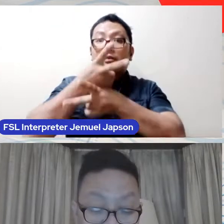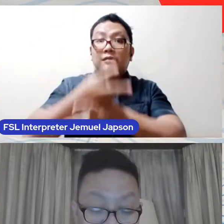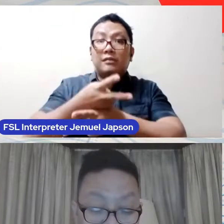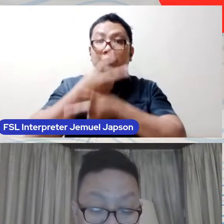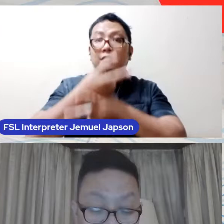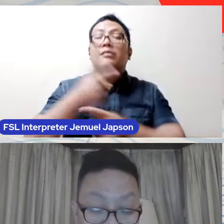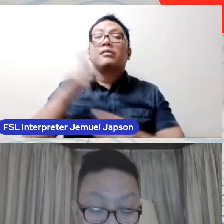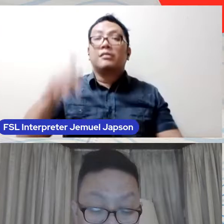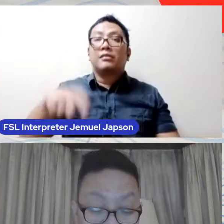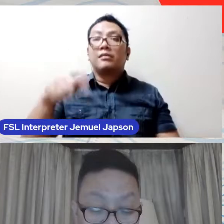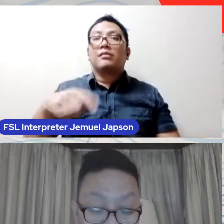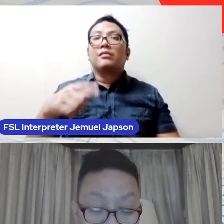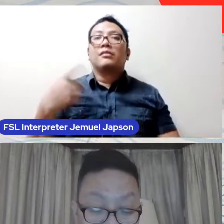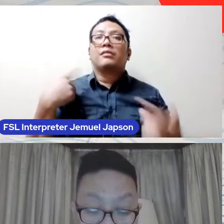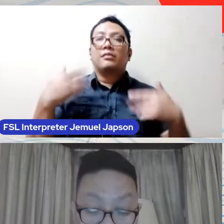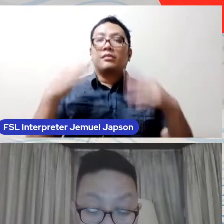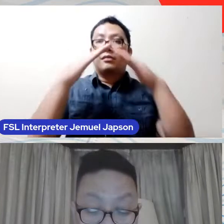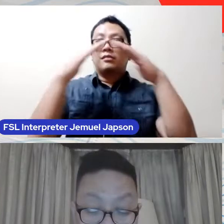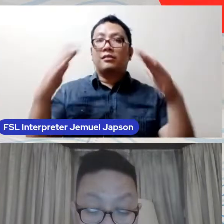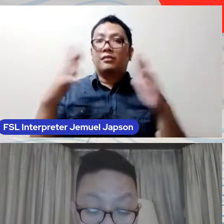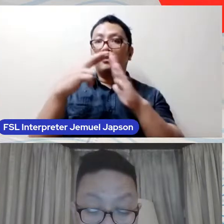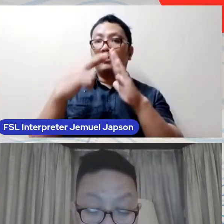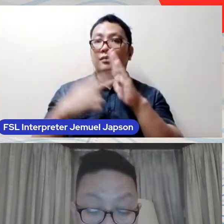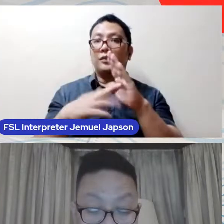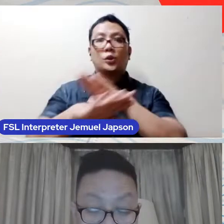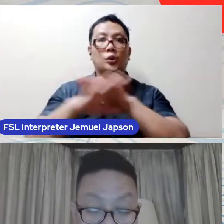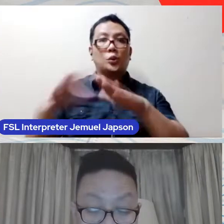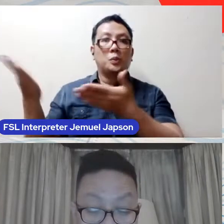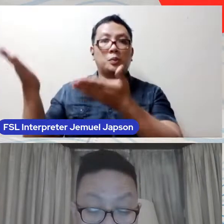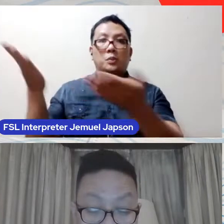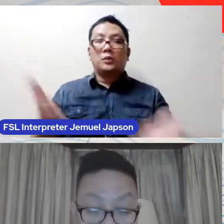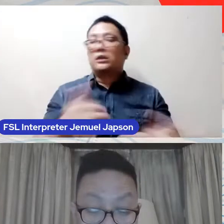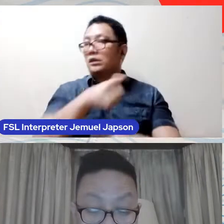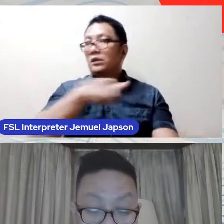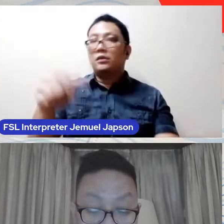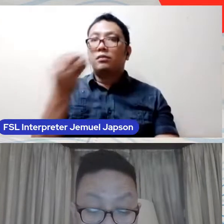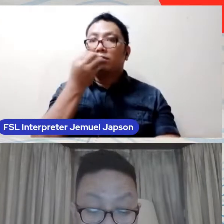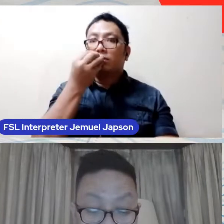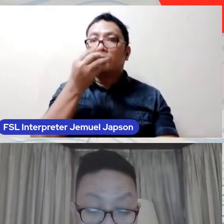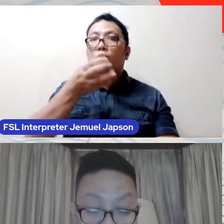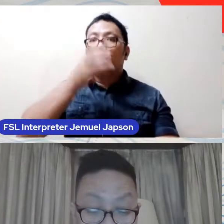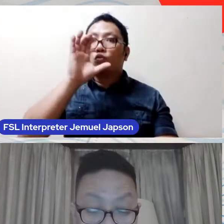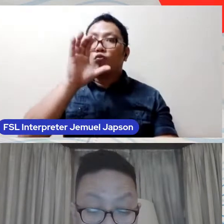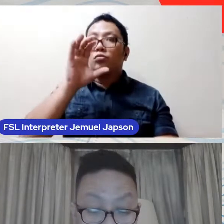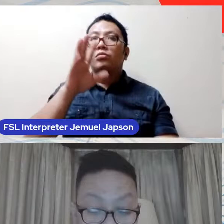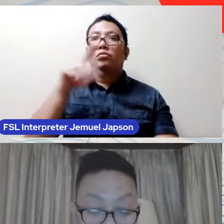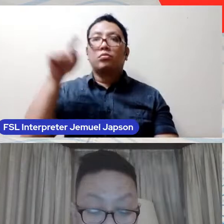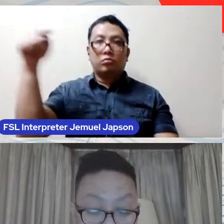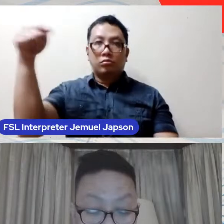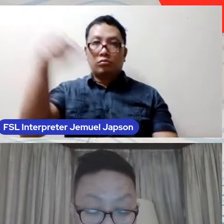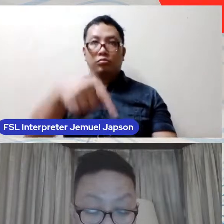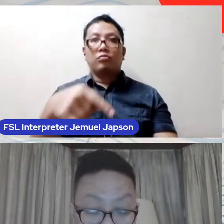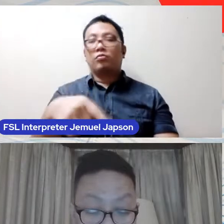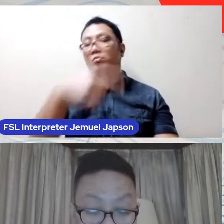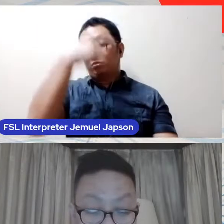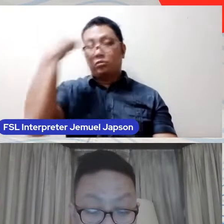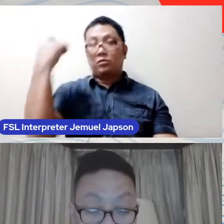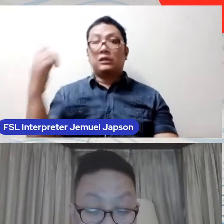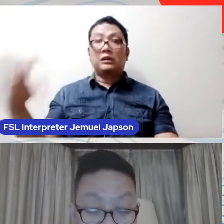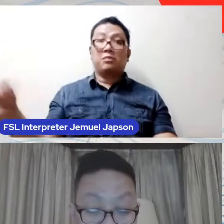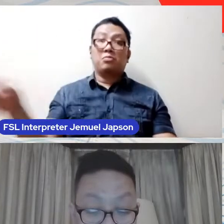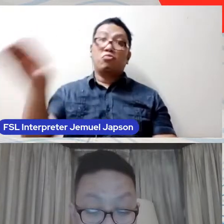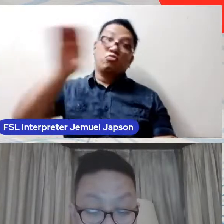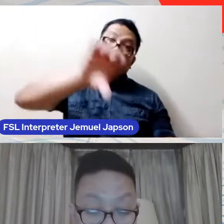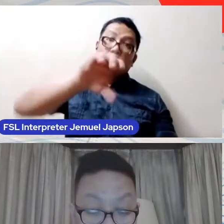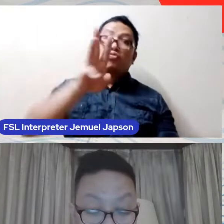meron tayong house rule na bawal po magdala na kahit anong pagkain or tubig, kahit mineral water bottle pa yan. Kasi kung mabuhusan po yan,